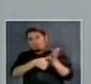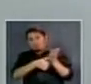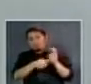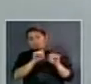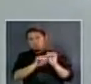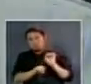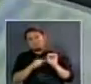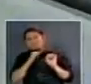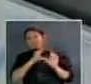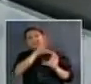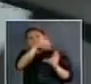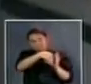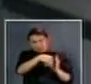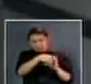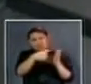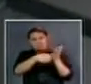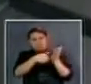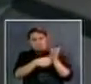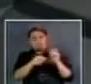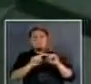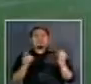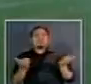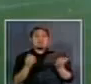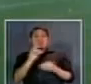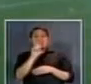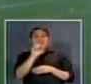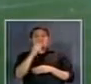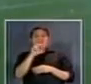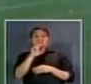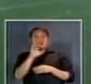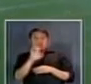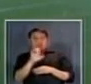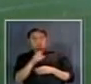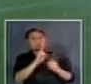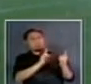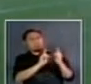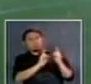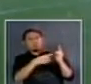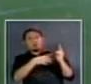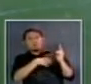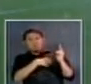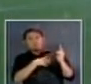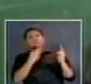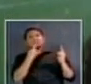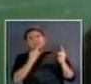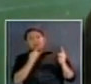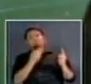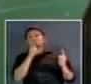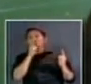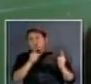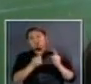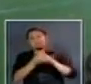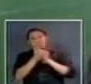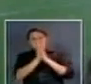ang kanilang boto. Pero so far, in general, dito sa Taguig, nakausap din natin yung Taguig Police. Peaceful naman, maliban sa ilang